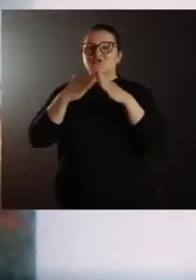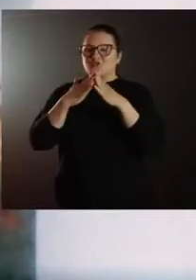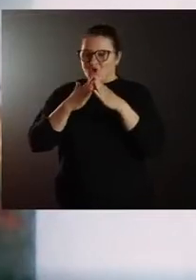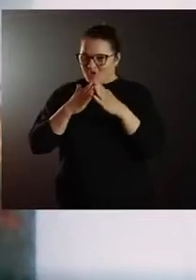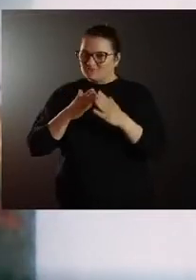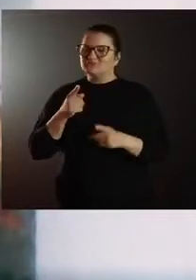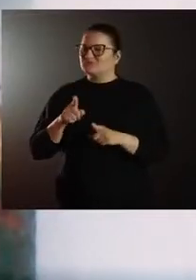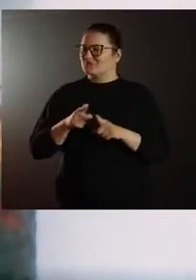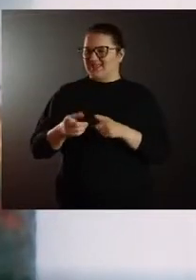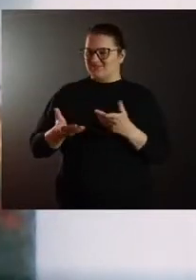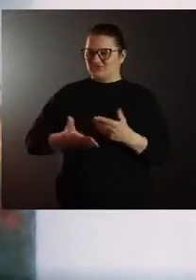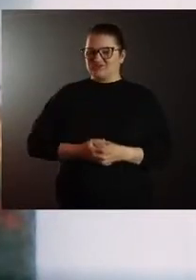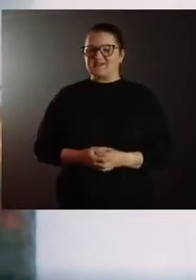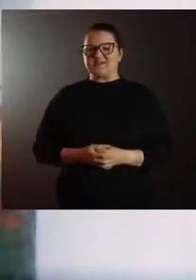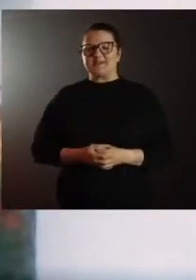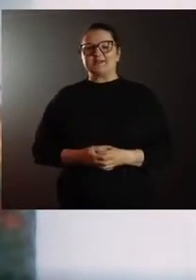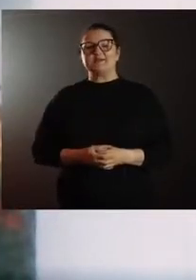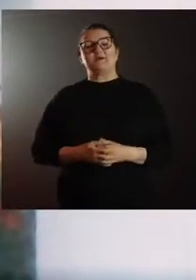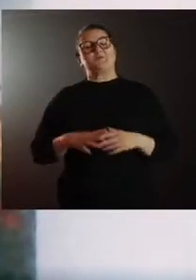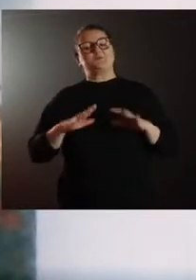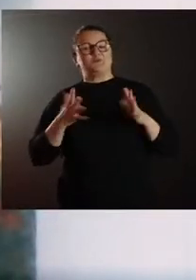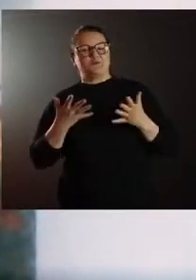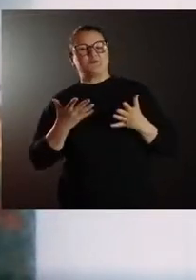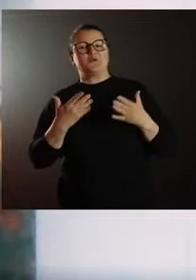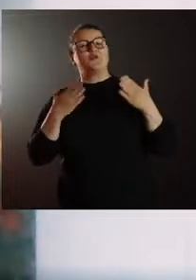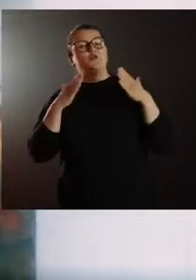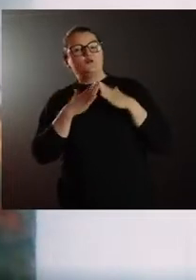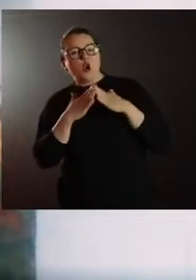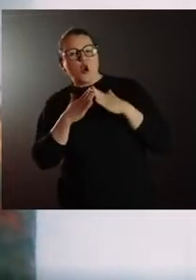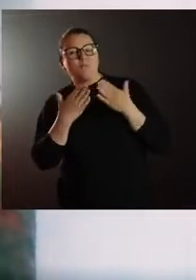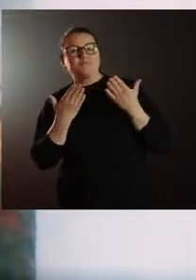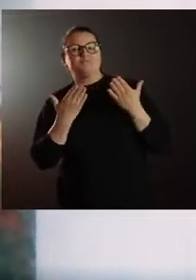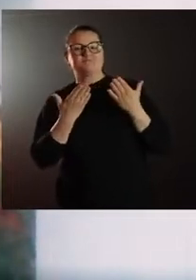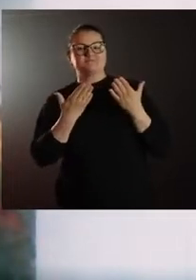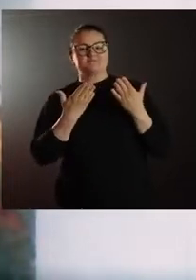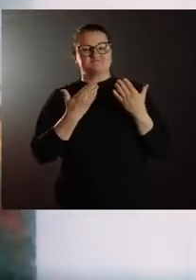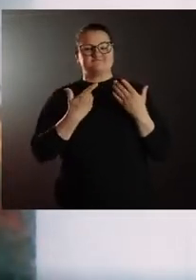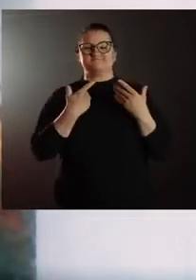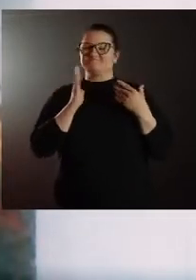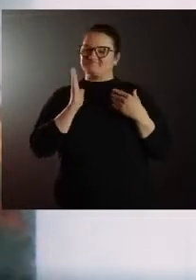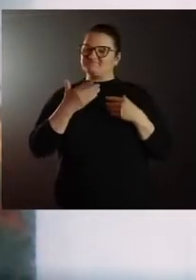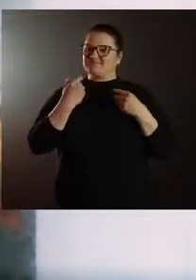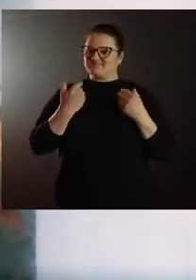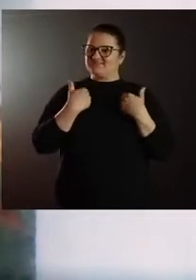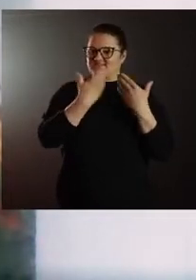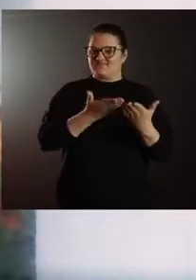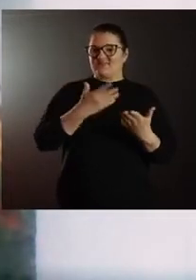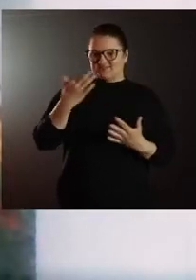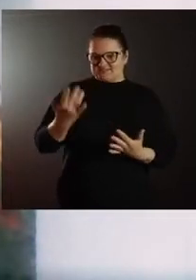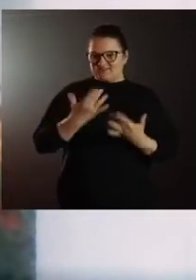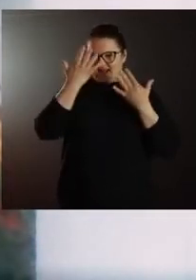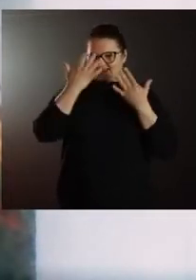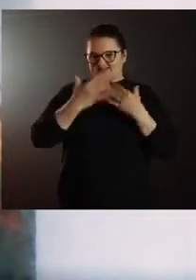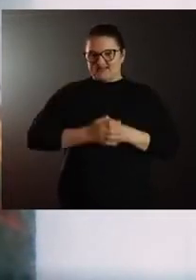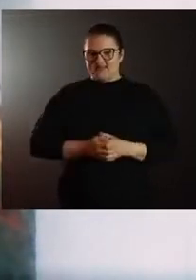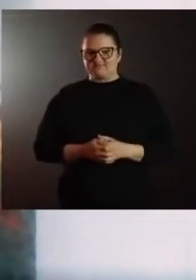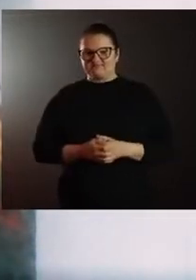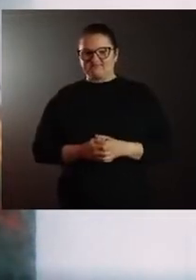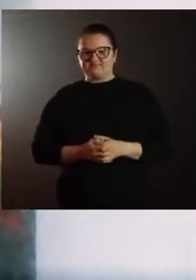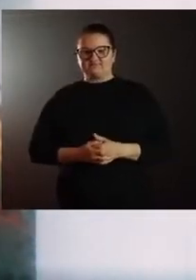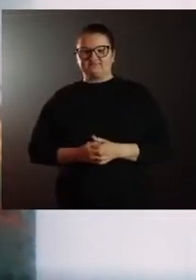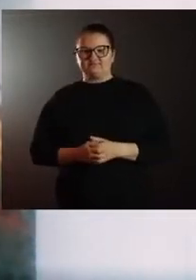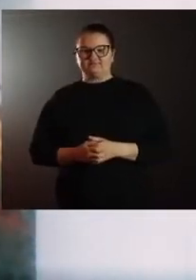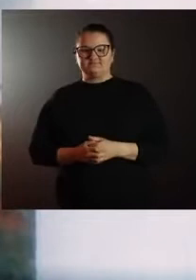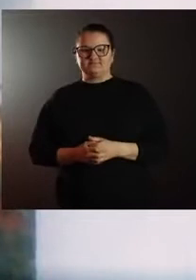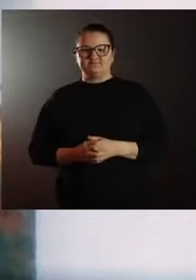waszym pomyśle który nas absolutnie podniósł na duchu Podobno macie wymyślony Dom